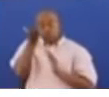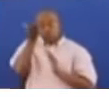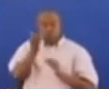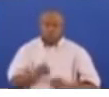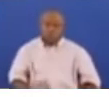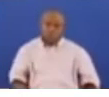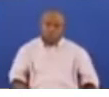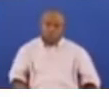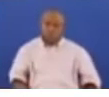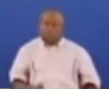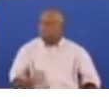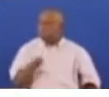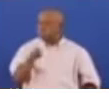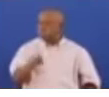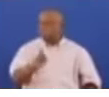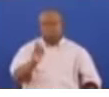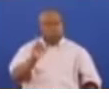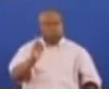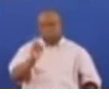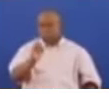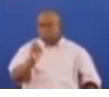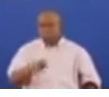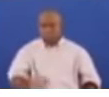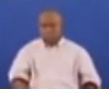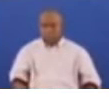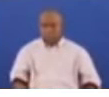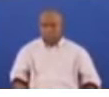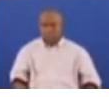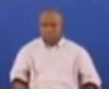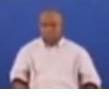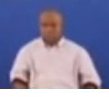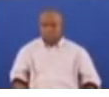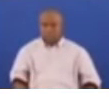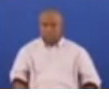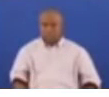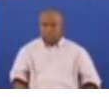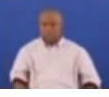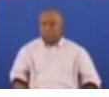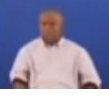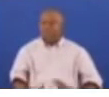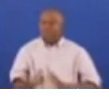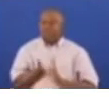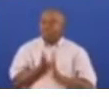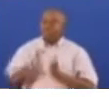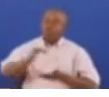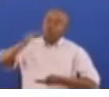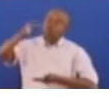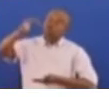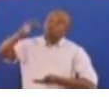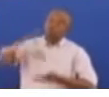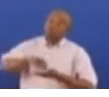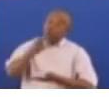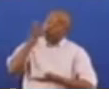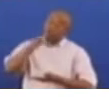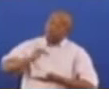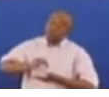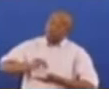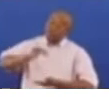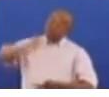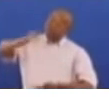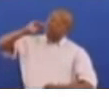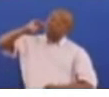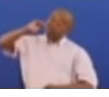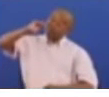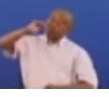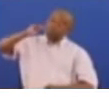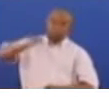naye, lakini mwenzetu ndio kwanza ametuletea vitabu mpaka vimemziba tumuone.